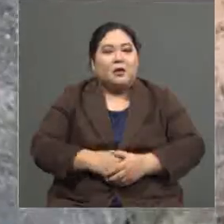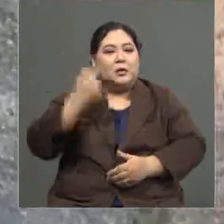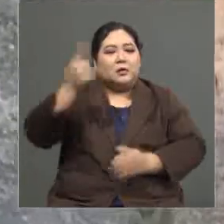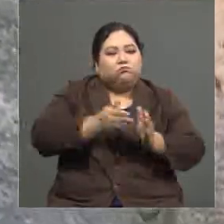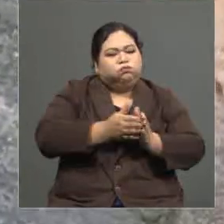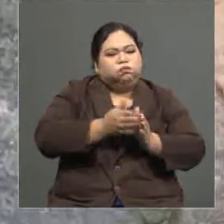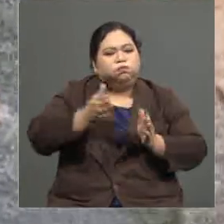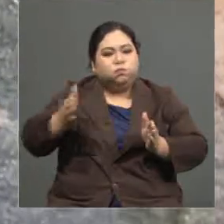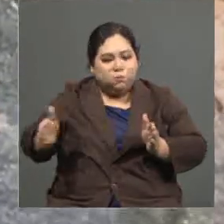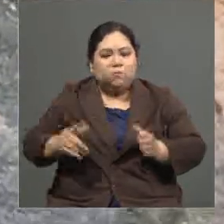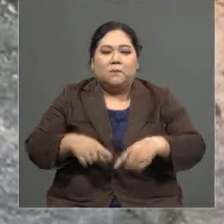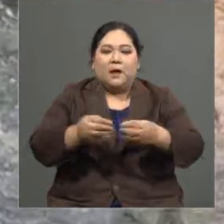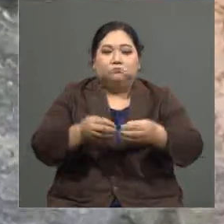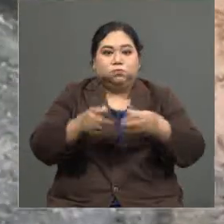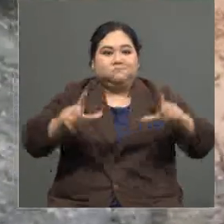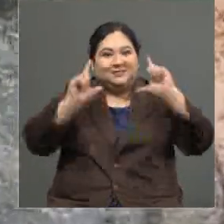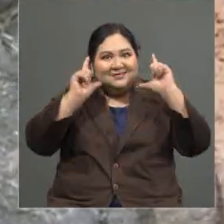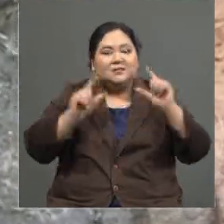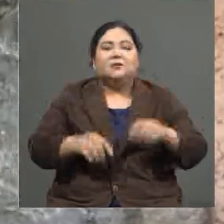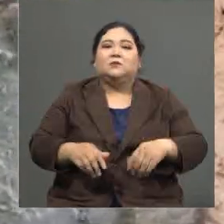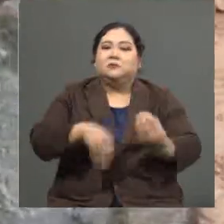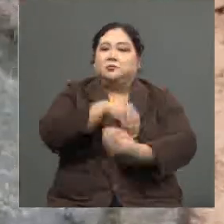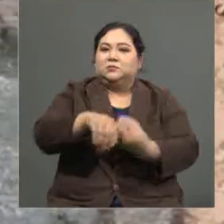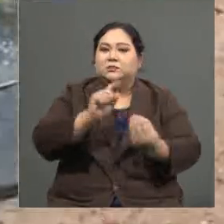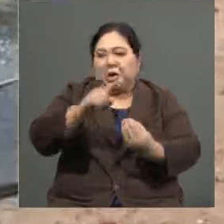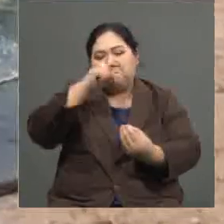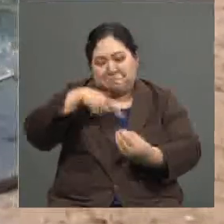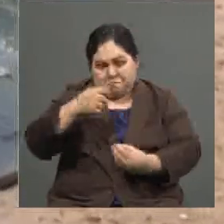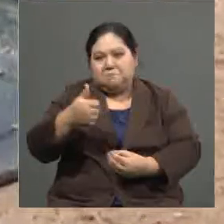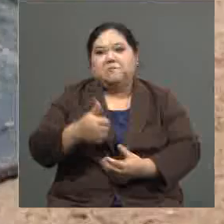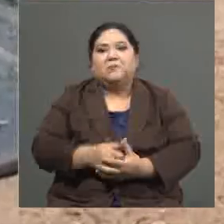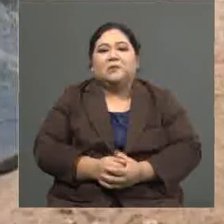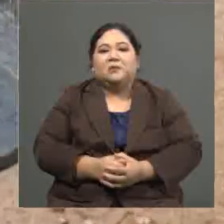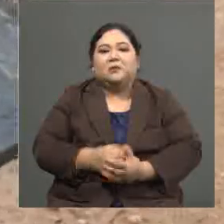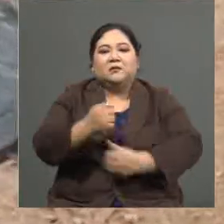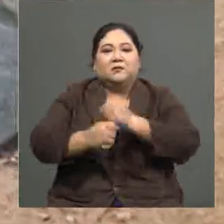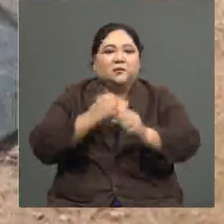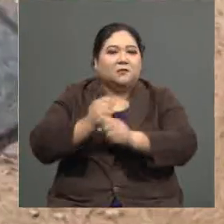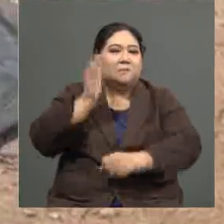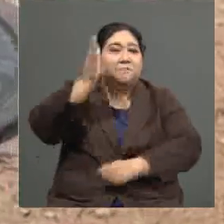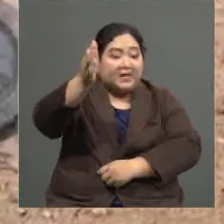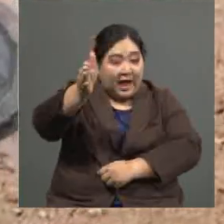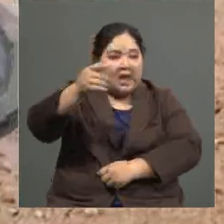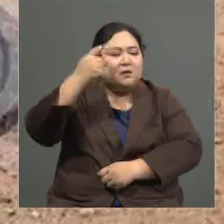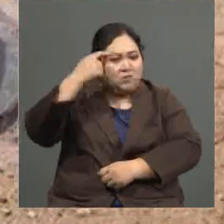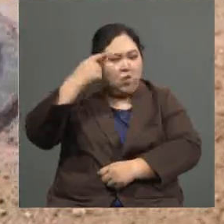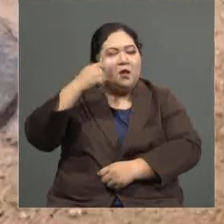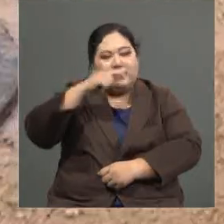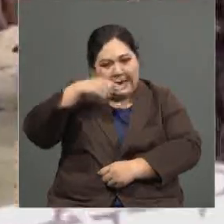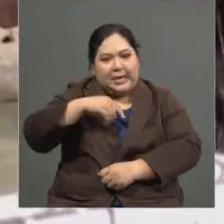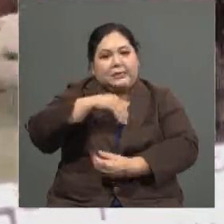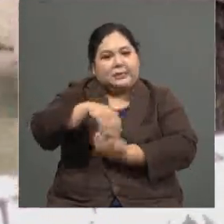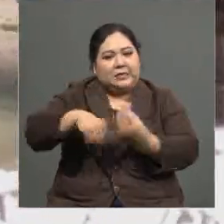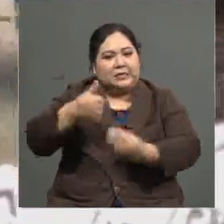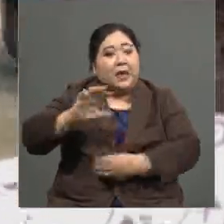ซึ่งจะส่งผลดีต่อเศรษฐกิจไทยคาดว่าช่วงปีหน้าสถานการณ์จะกลับมาดีเหมือนก่อนช่วงเกิดโควิดนอก